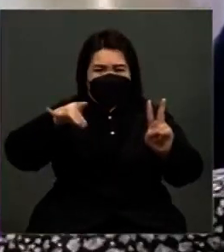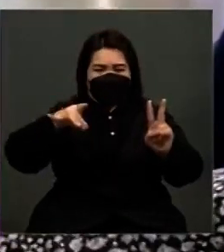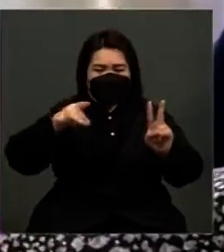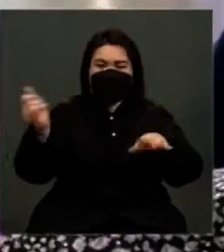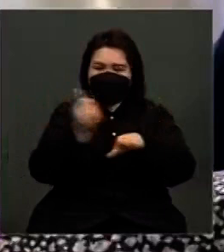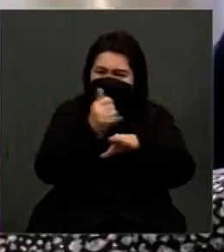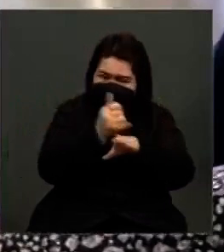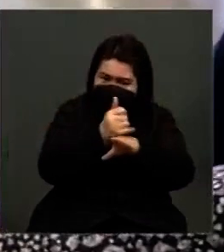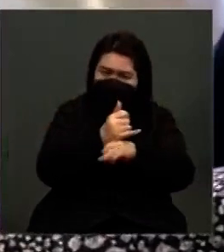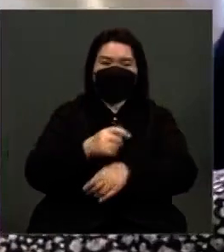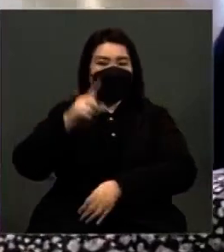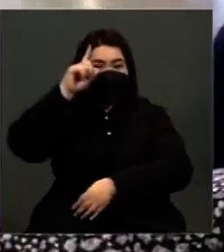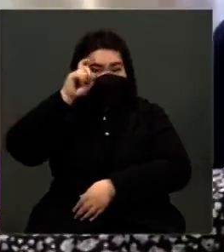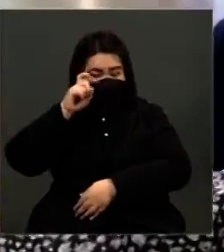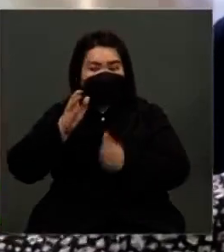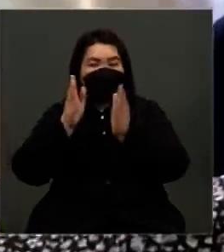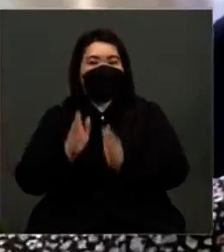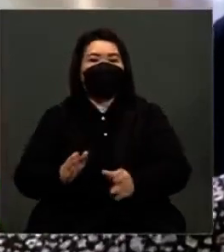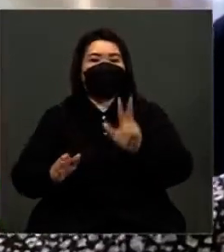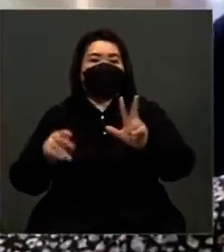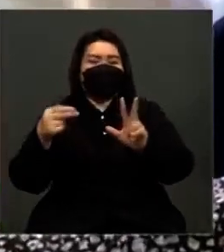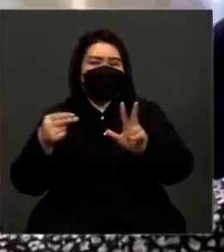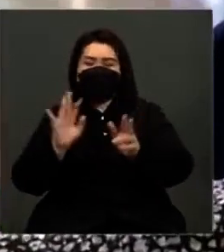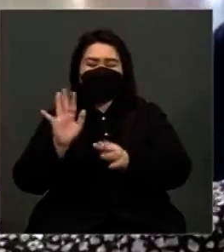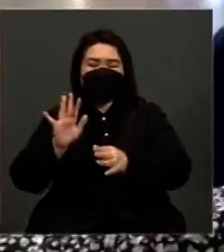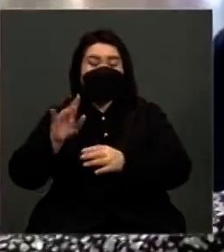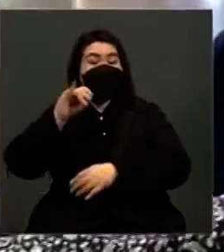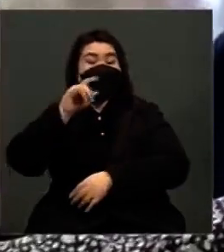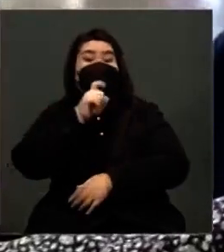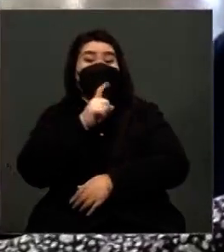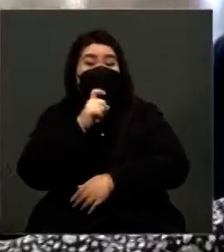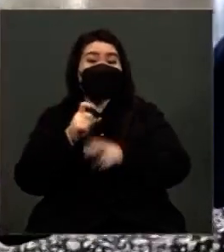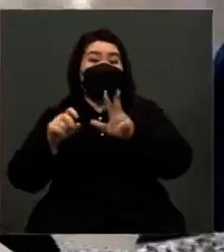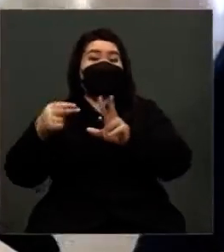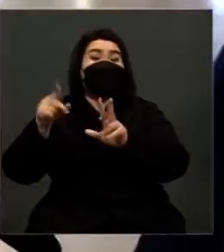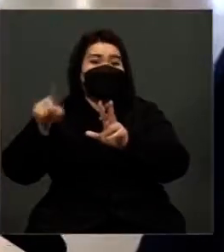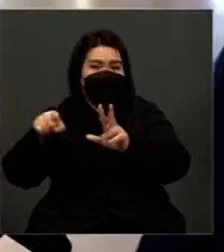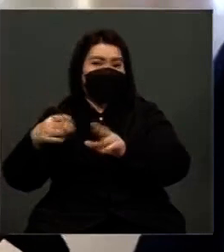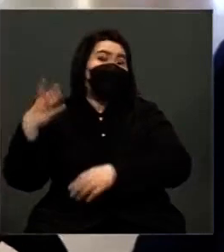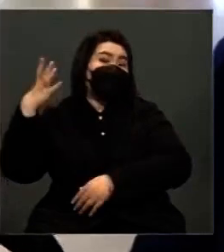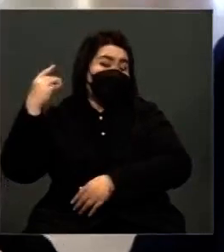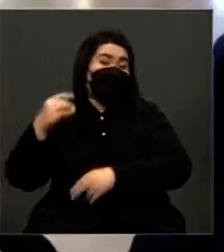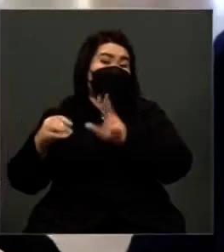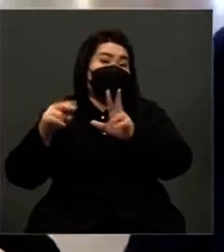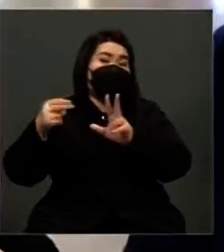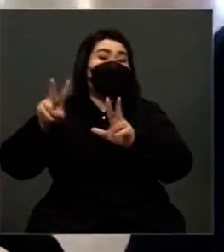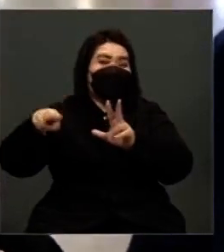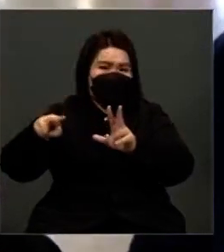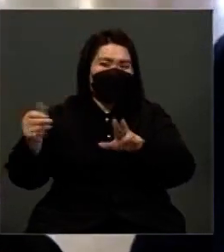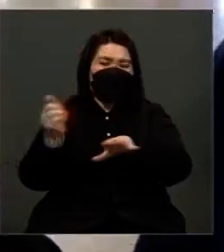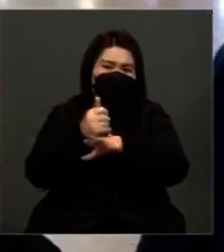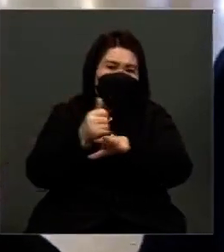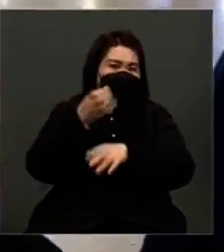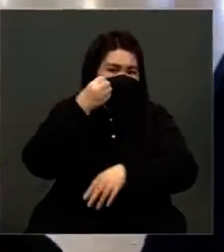ร์ 30,000 วันจันทร์โทษนะวันอาทิตย์นะครับ 31,000 แล้วเมื่อวาน 32,000 นะครับวันนี้เราคาดการว่าจะอยู่ที่ประมาณ